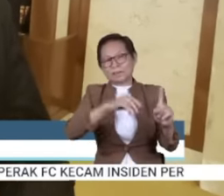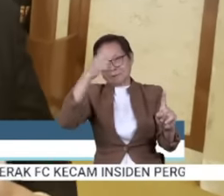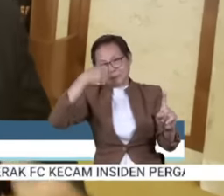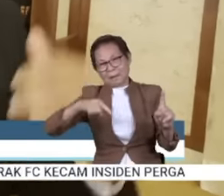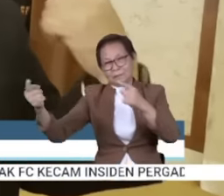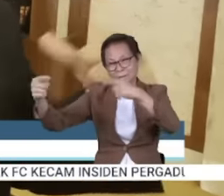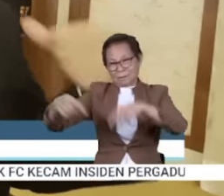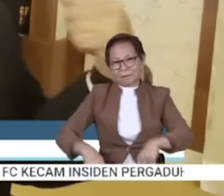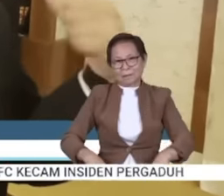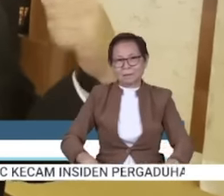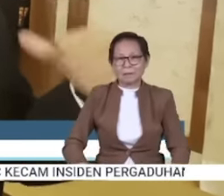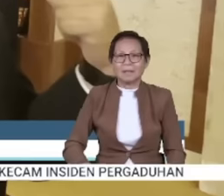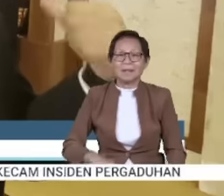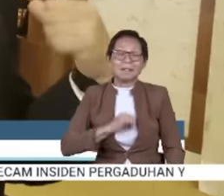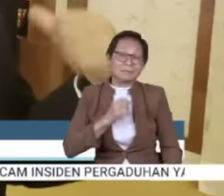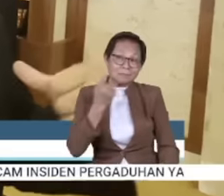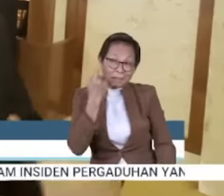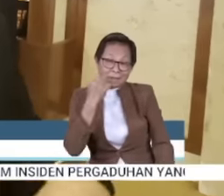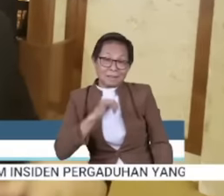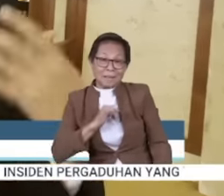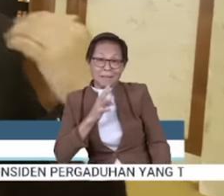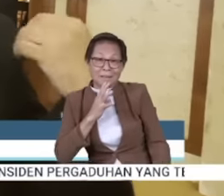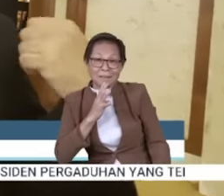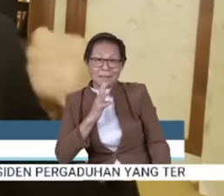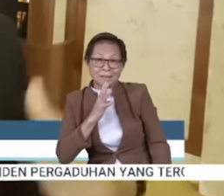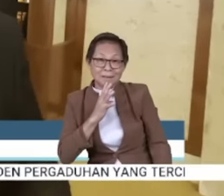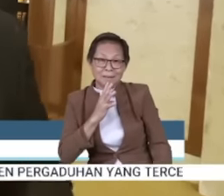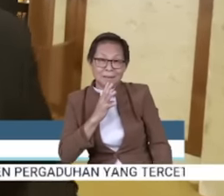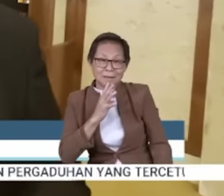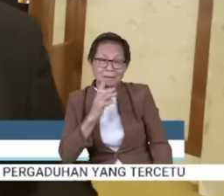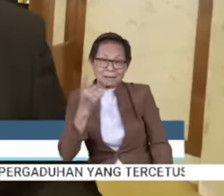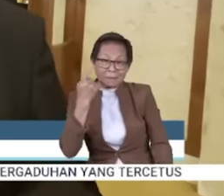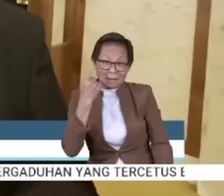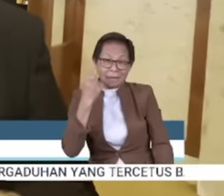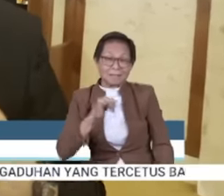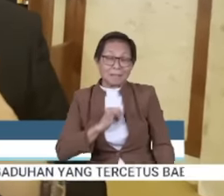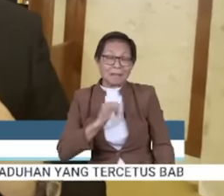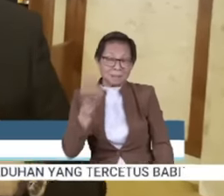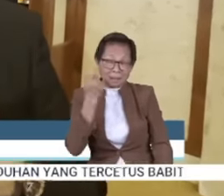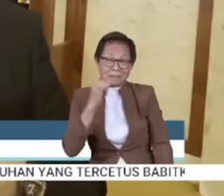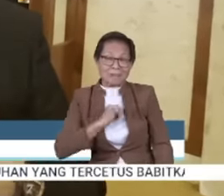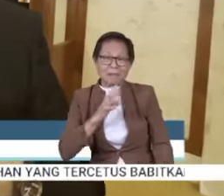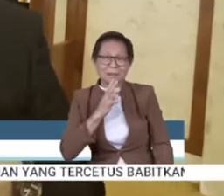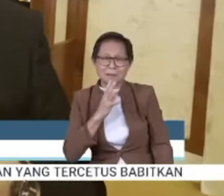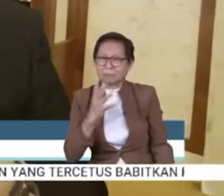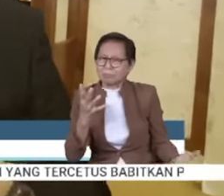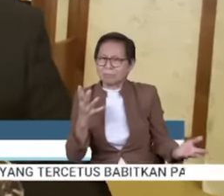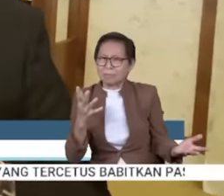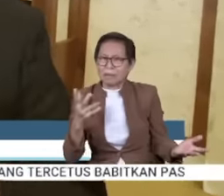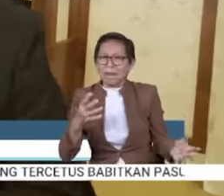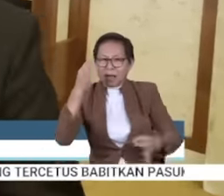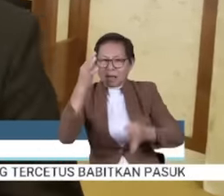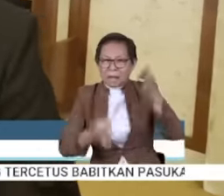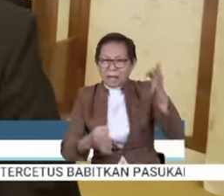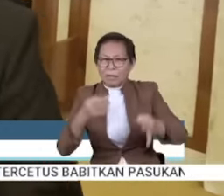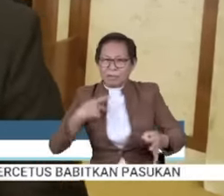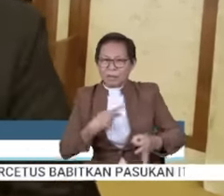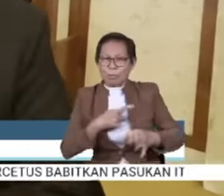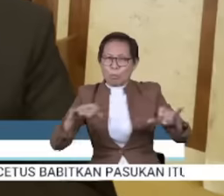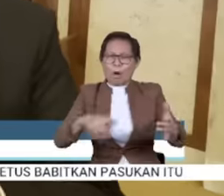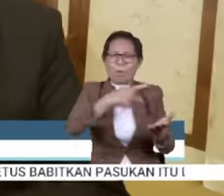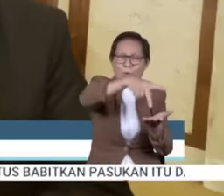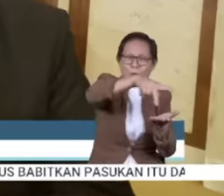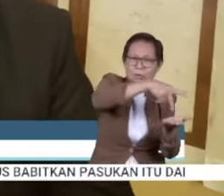jadi sebagaimana yang saya katakan dalam Saya punya apa sok jadi apa salahnya kalau kita buat konsep